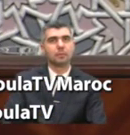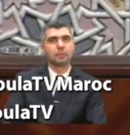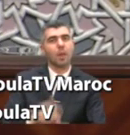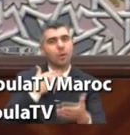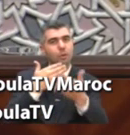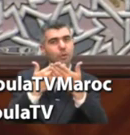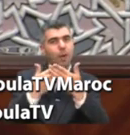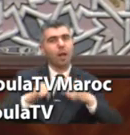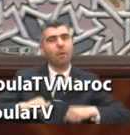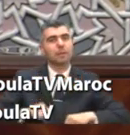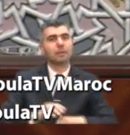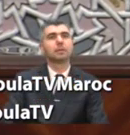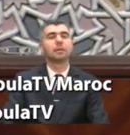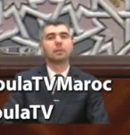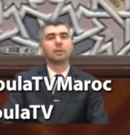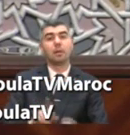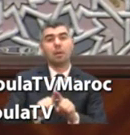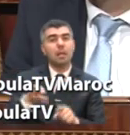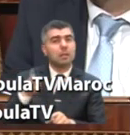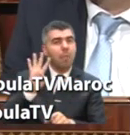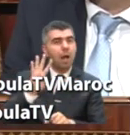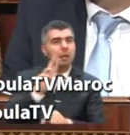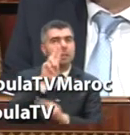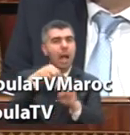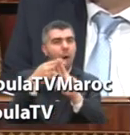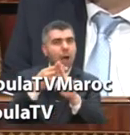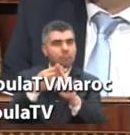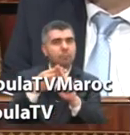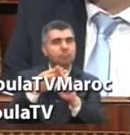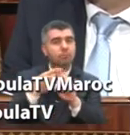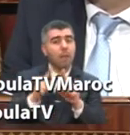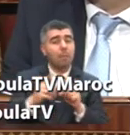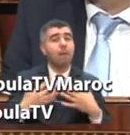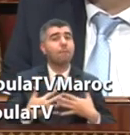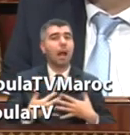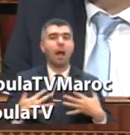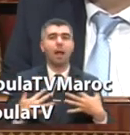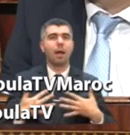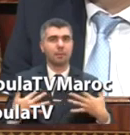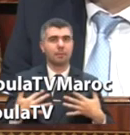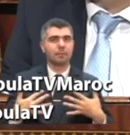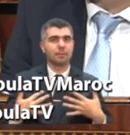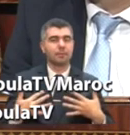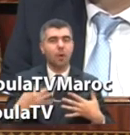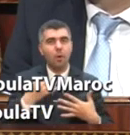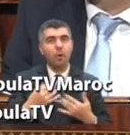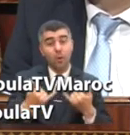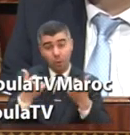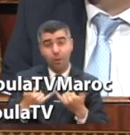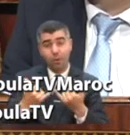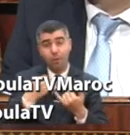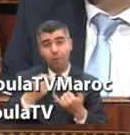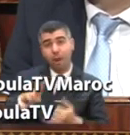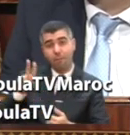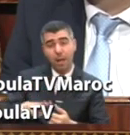شكرا سيد الوزير. عندما نسمع الجواب ديالكم كنرتاح سيد الوزير داخل قبه البرلمان، لكن الواقع السيد الوزير كارثي.